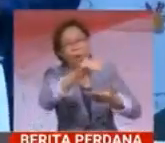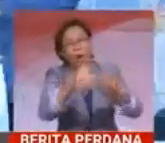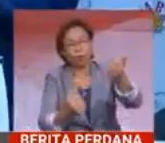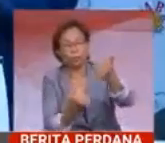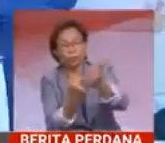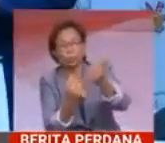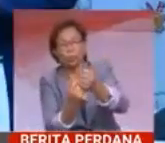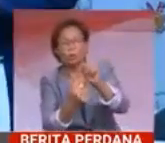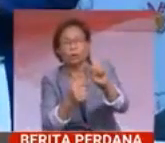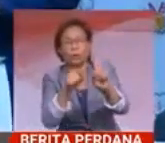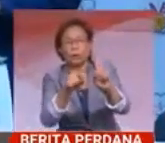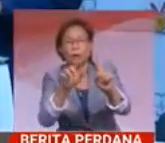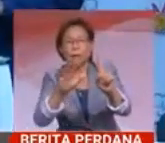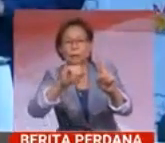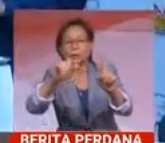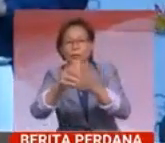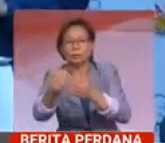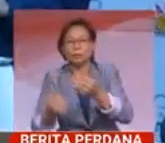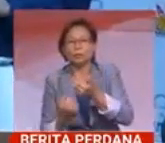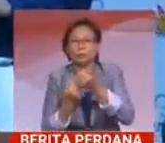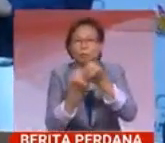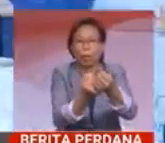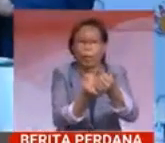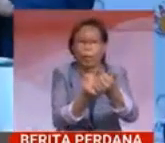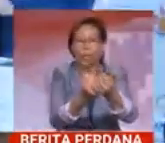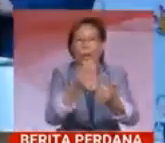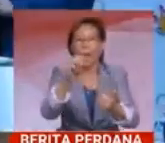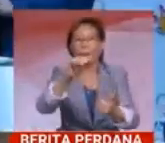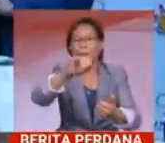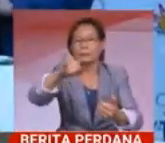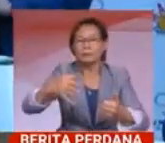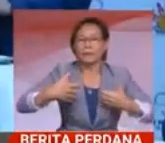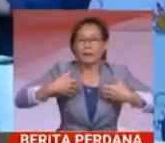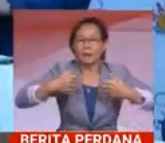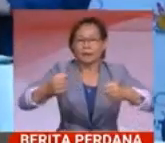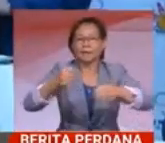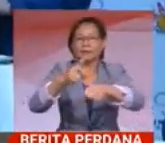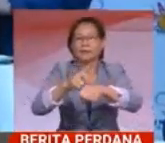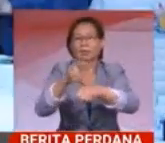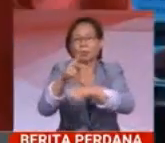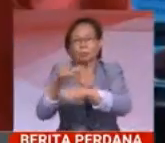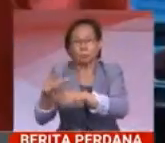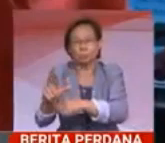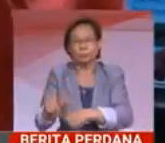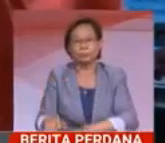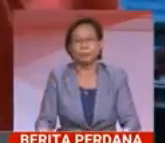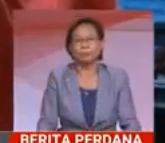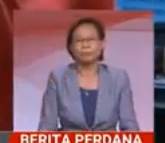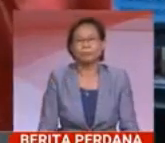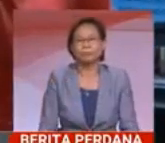berjumlah satu per bulan lima juta ringgit dari mj health di ibu negara